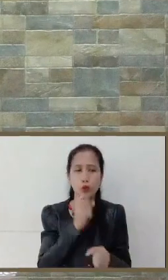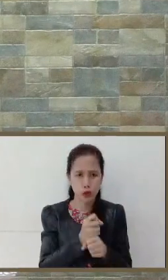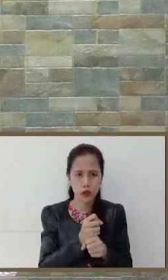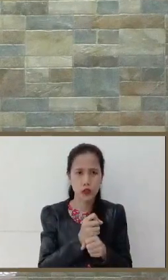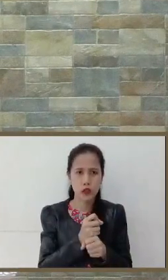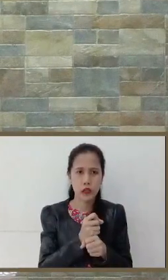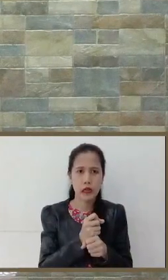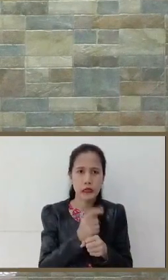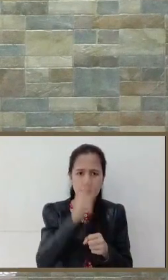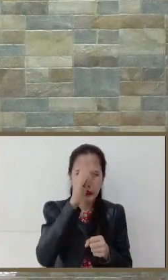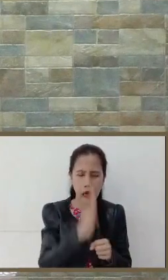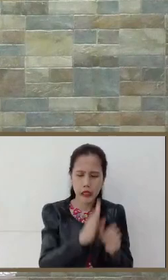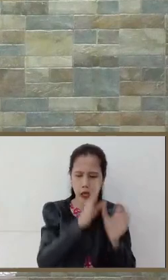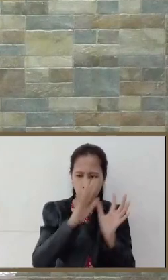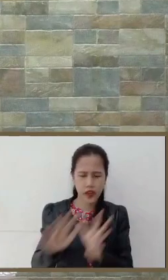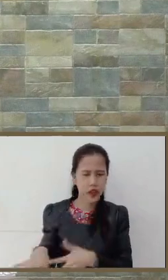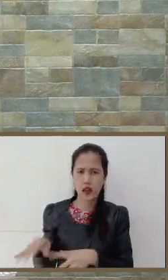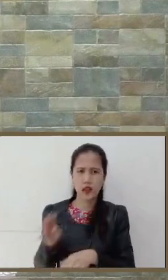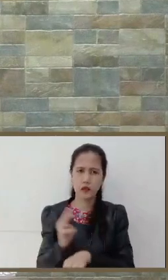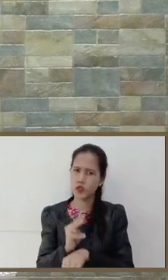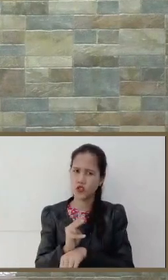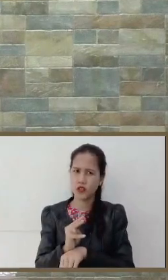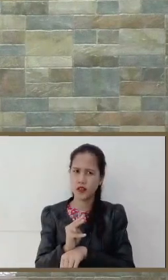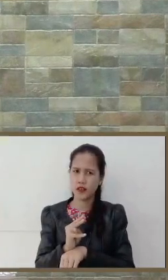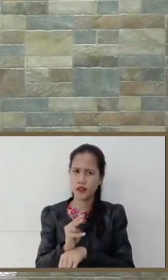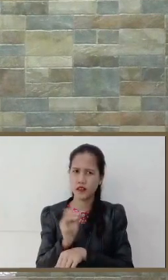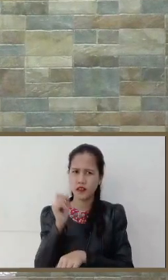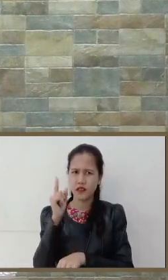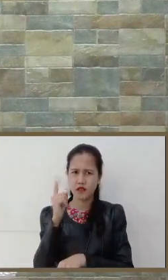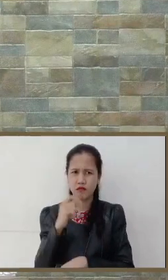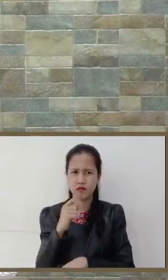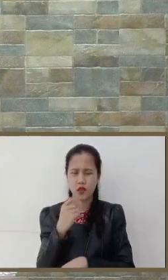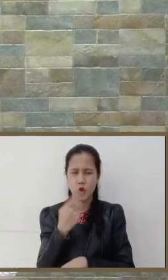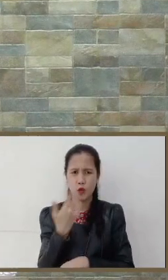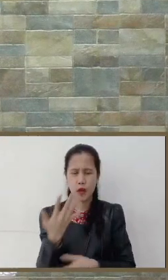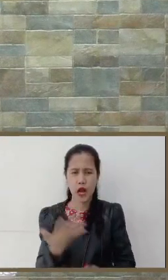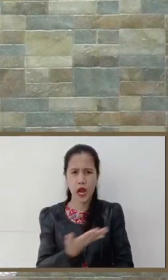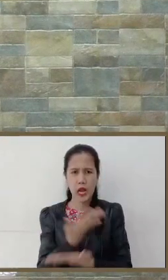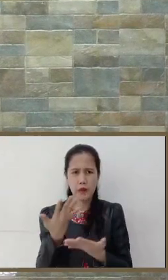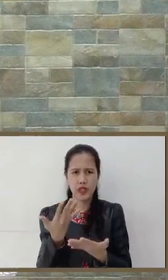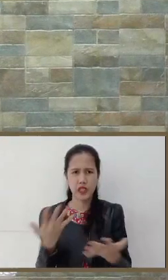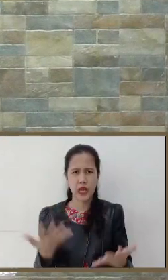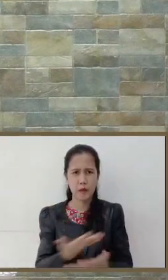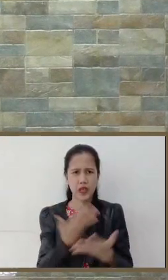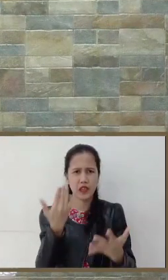kasi napahiya sila. Sinong matutuwa po dito na masaya kayo, napahiya kayo?